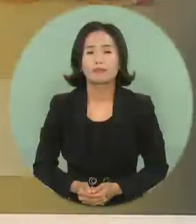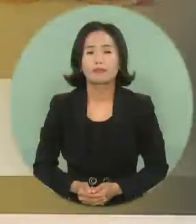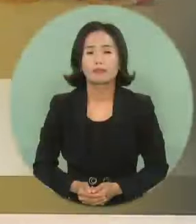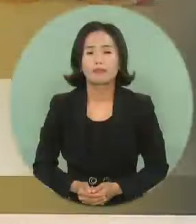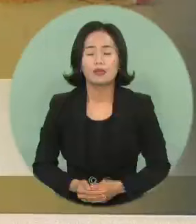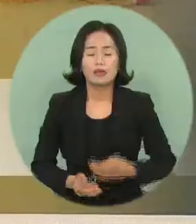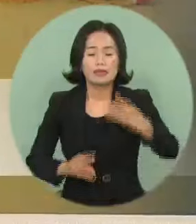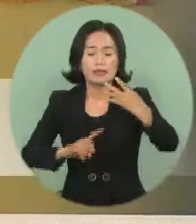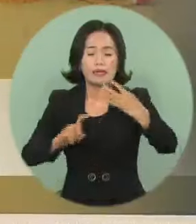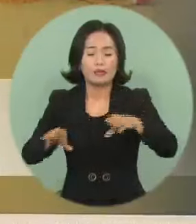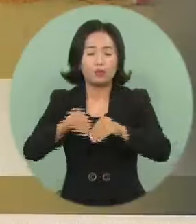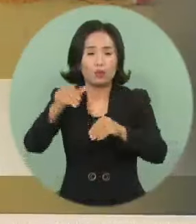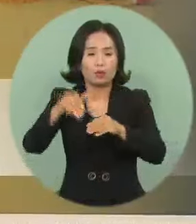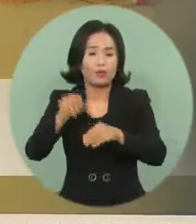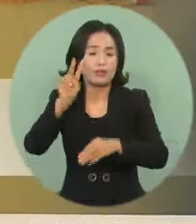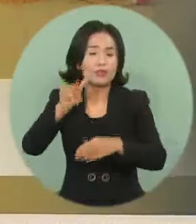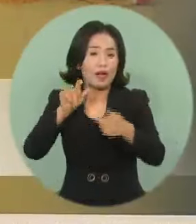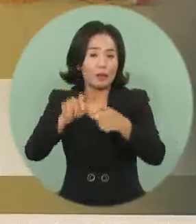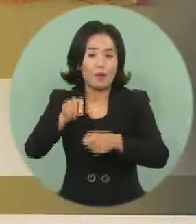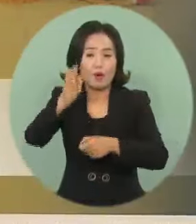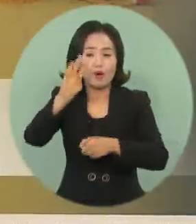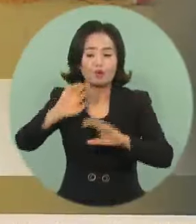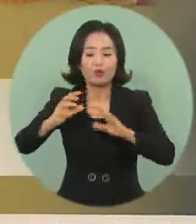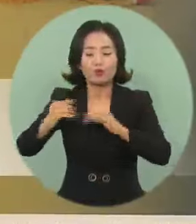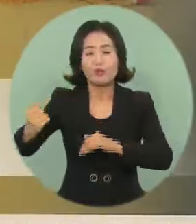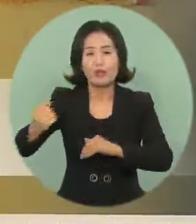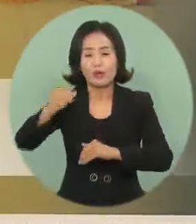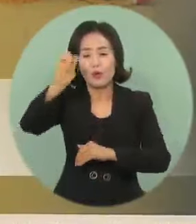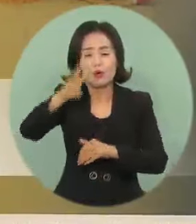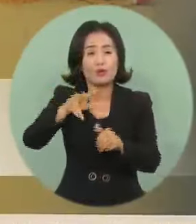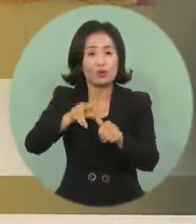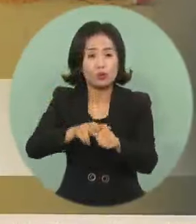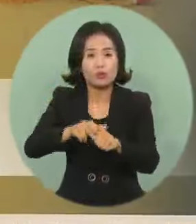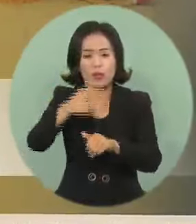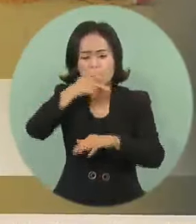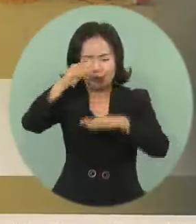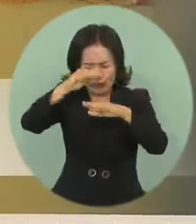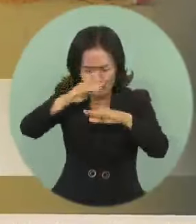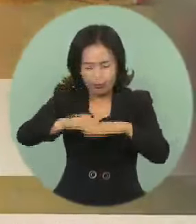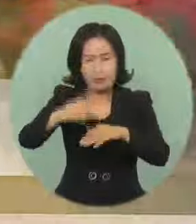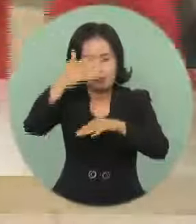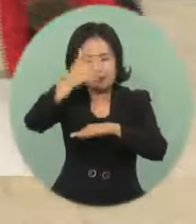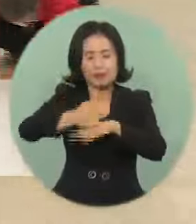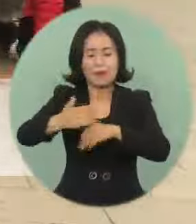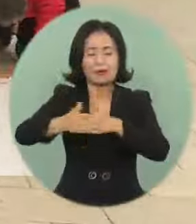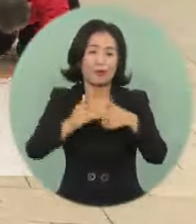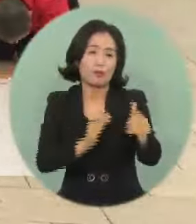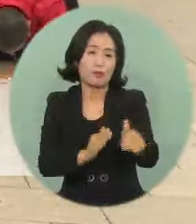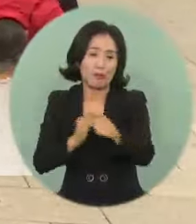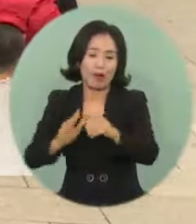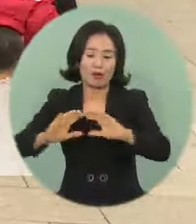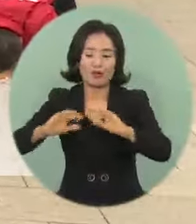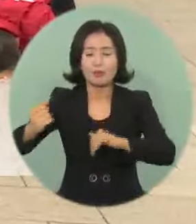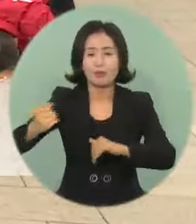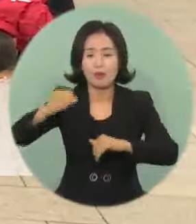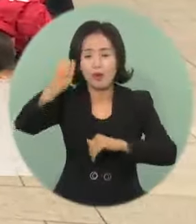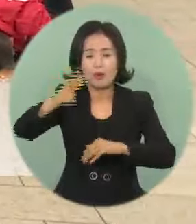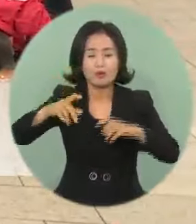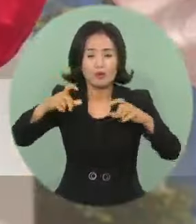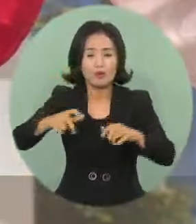4.10 총선을 이틀 앞두고 국민의힘 광주 후보들이 큰절로 막바지 지지 호소에 나섰습니다. 국민의힘 광주 지역